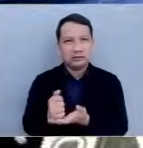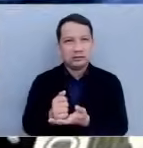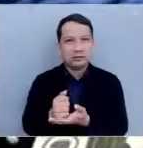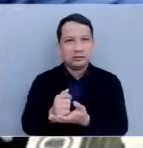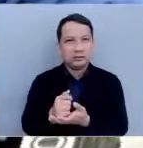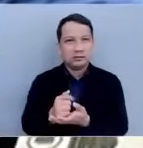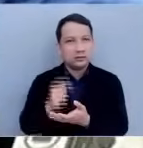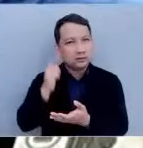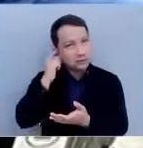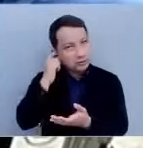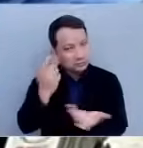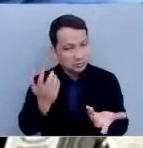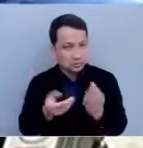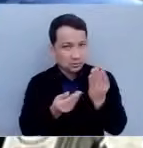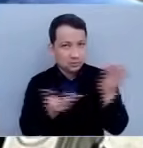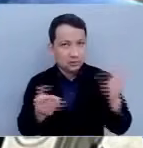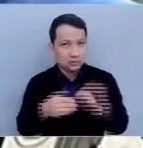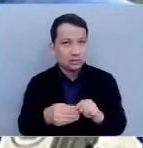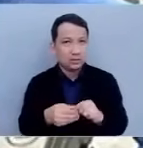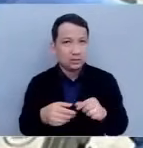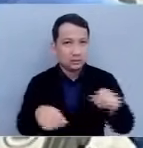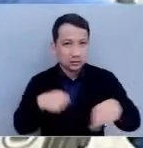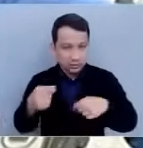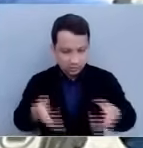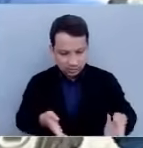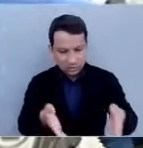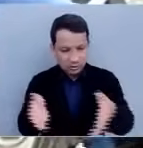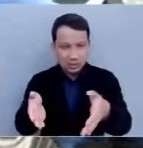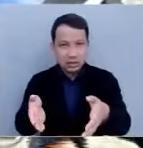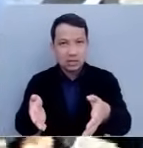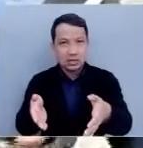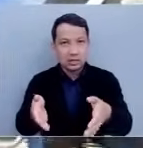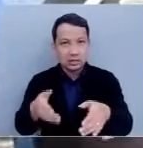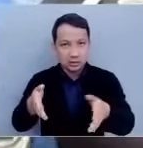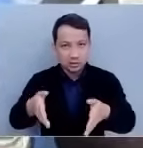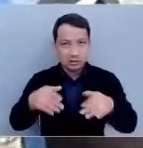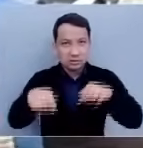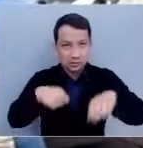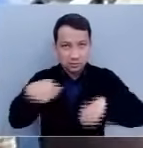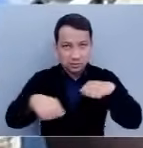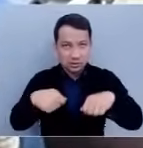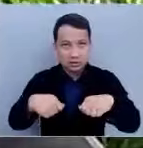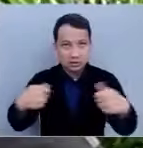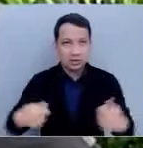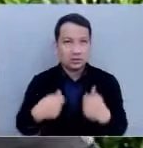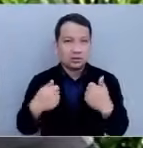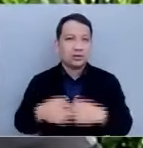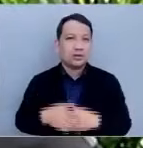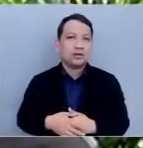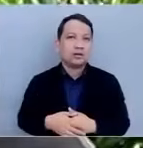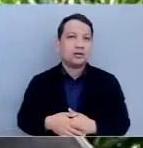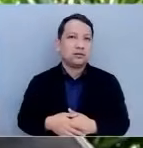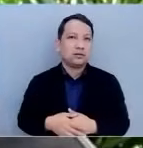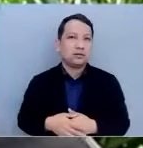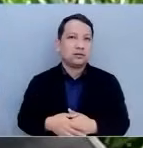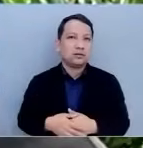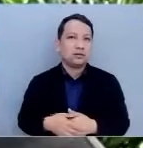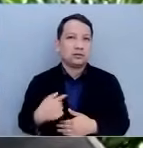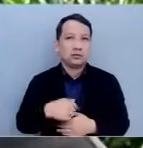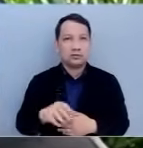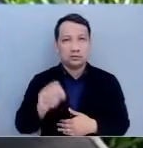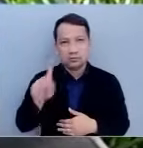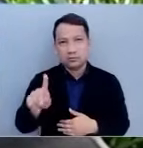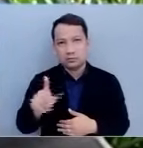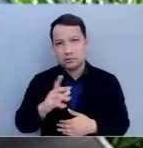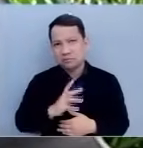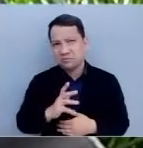eh. Para naman talaga sa mga nakabike lang talaga rin yun eh. Para makaiwas din sila sa aksidente. Para sa akin, parang okay din yung